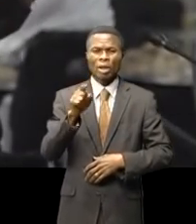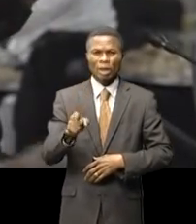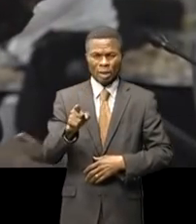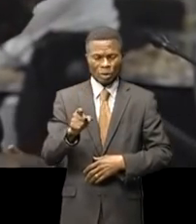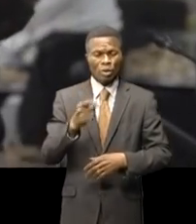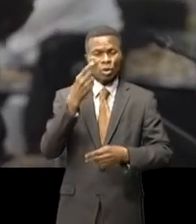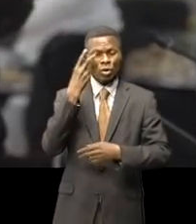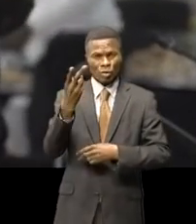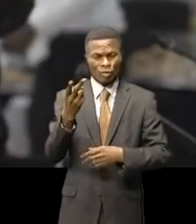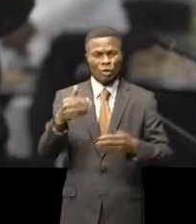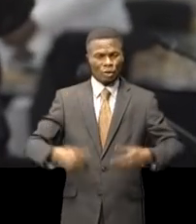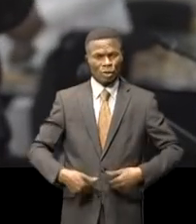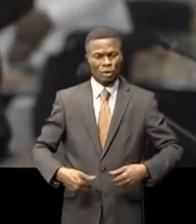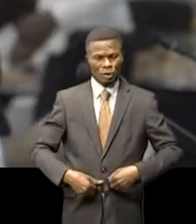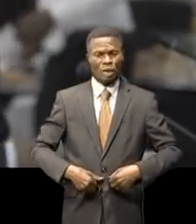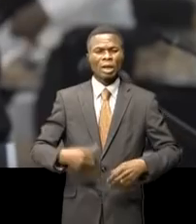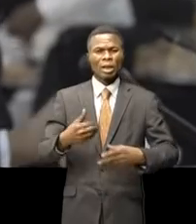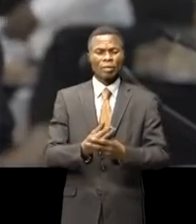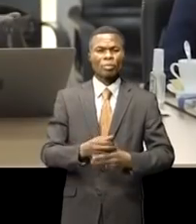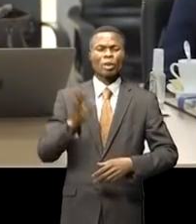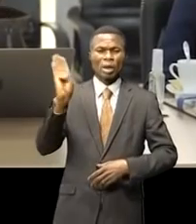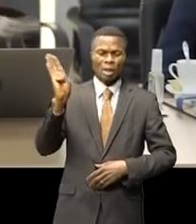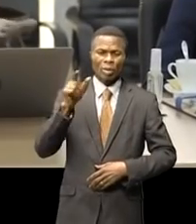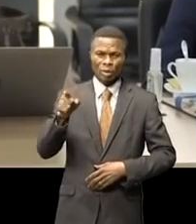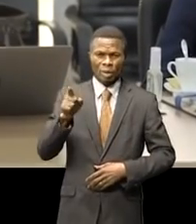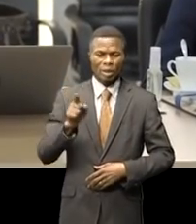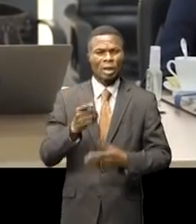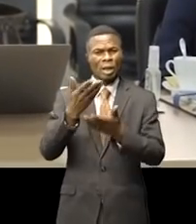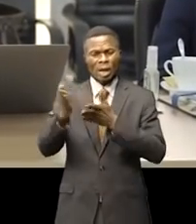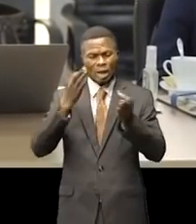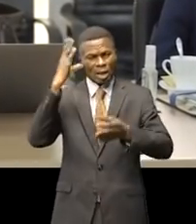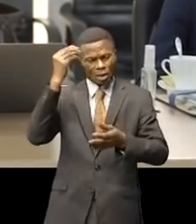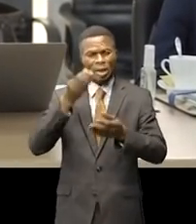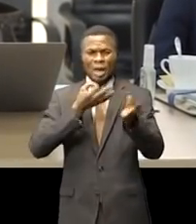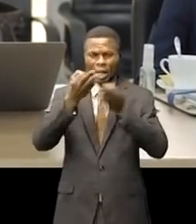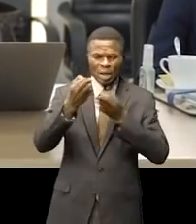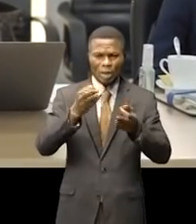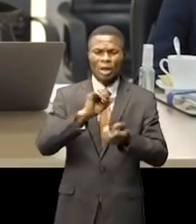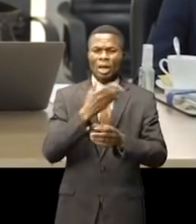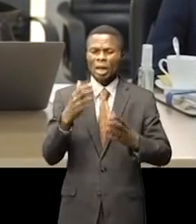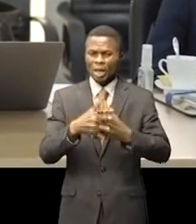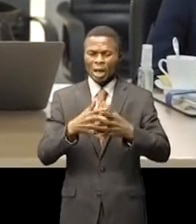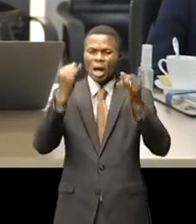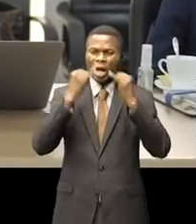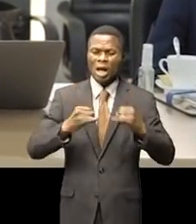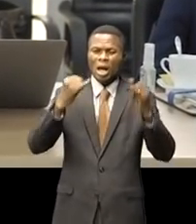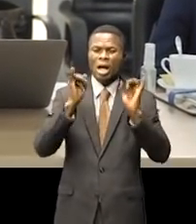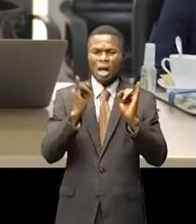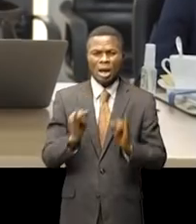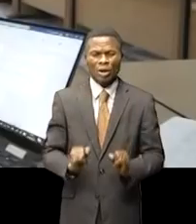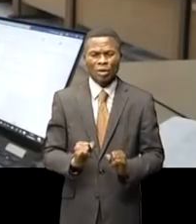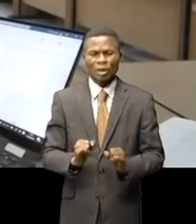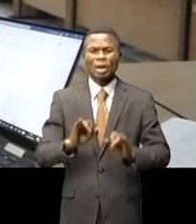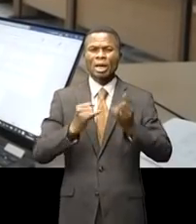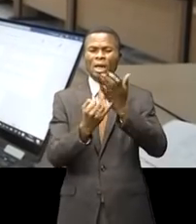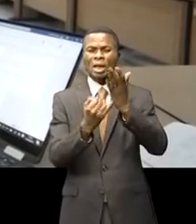visionné par les jeunes innovants béja même où aimé rey a partagé son expérience sur le tube informatique et à former les ingénieurs